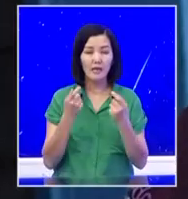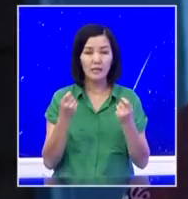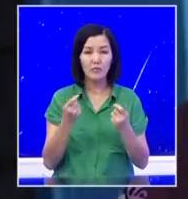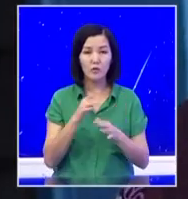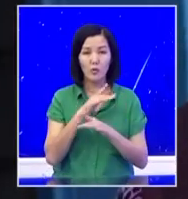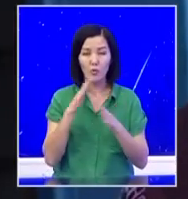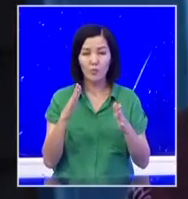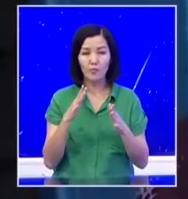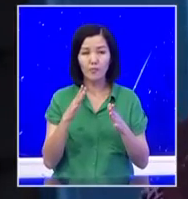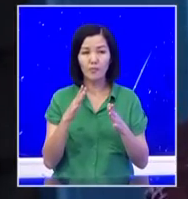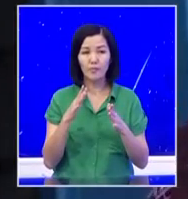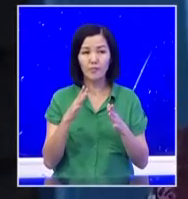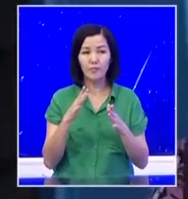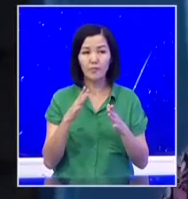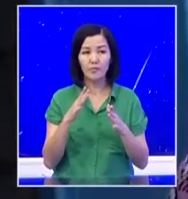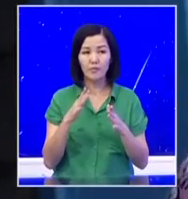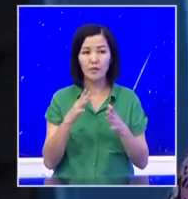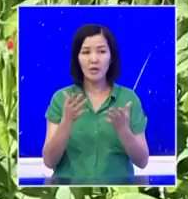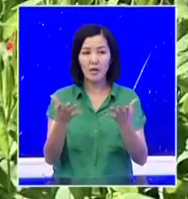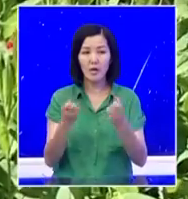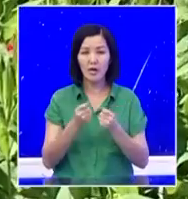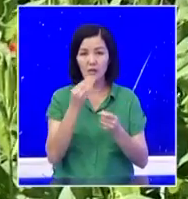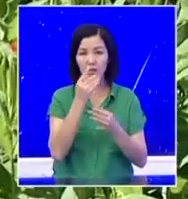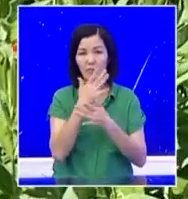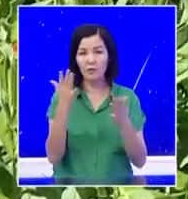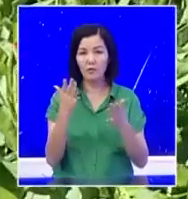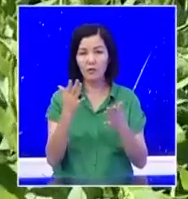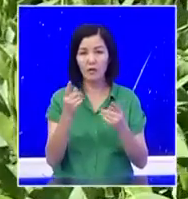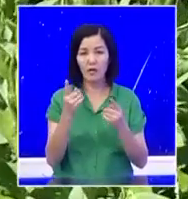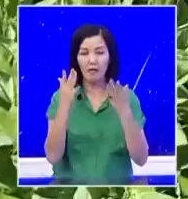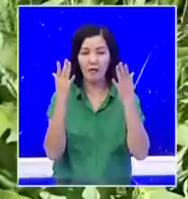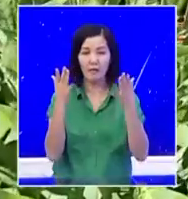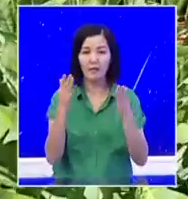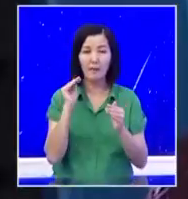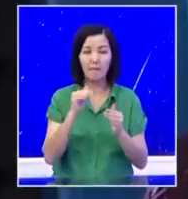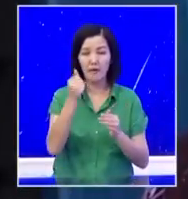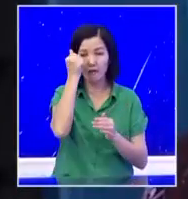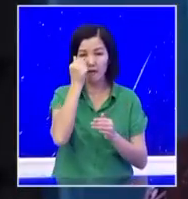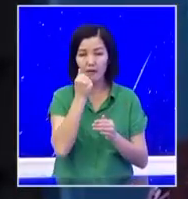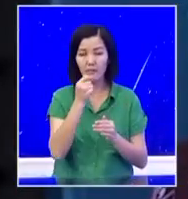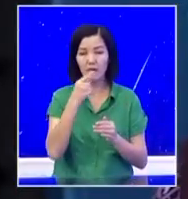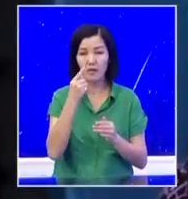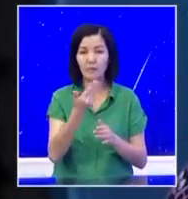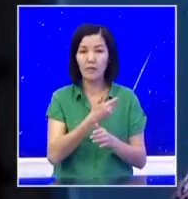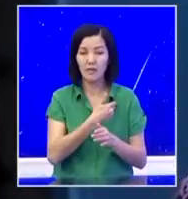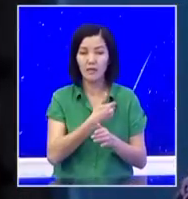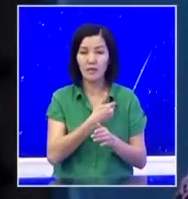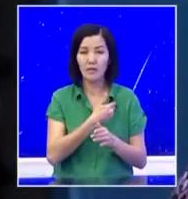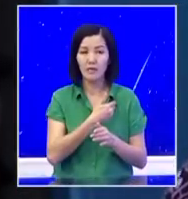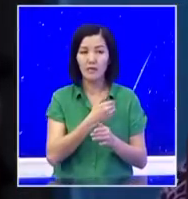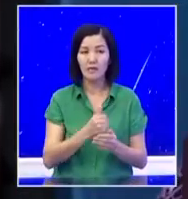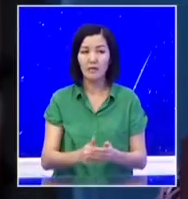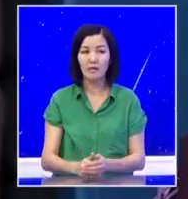көріп алып тұрған продуктыммен мен Алланың алдында мыңда бір рахмет айтамын сендерге. Рахмет